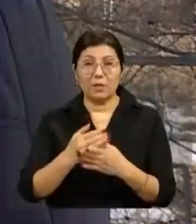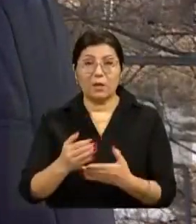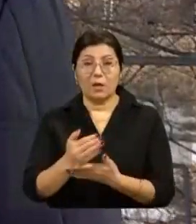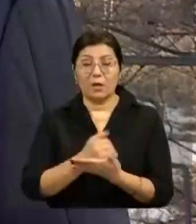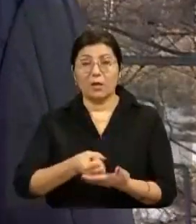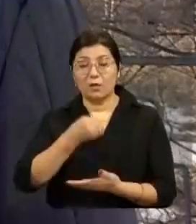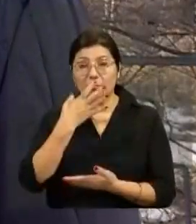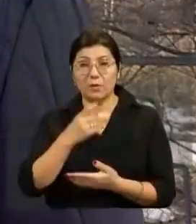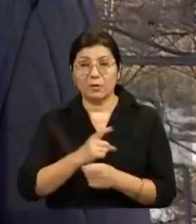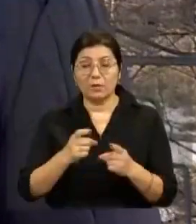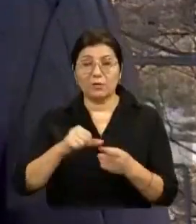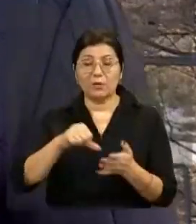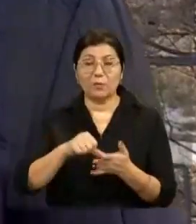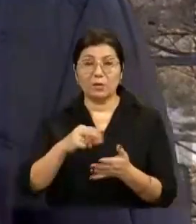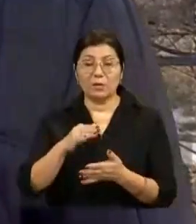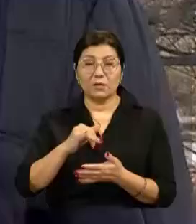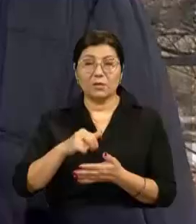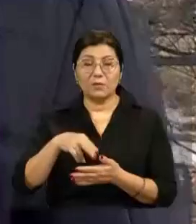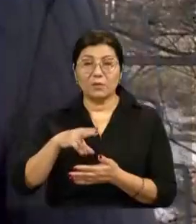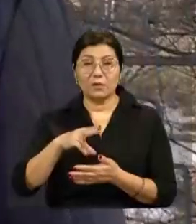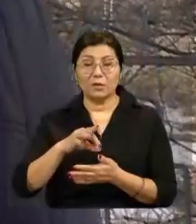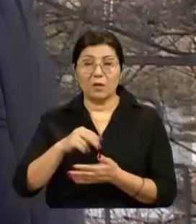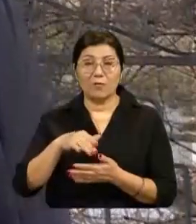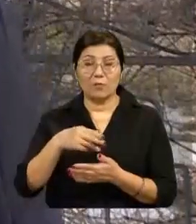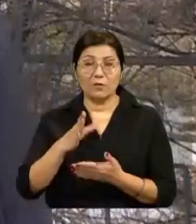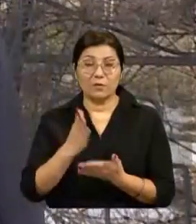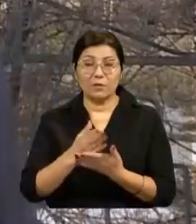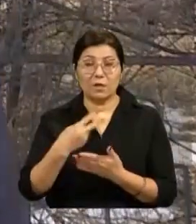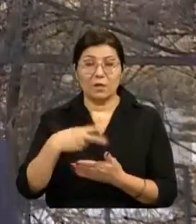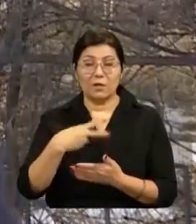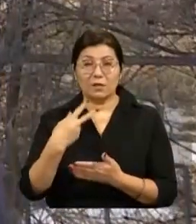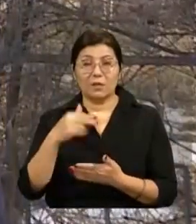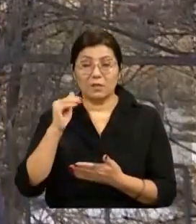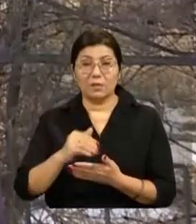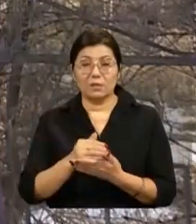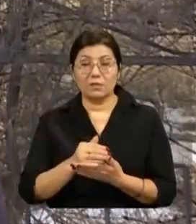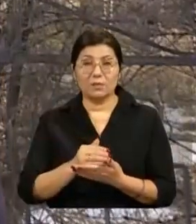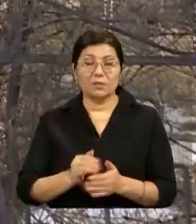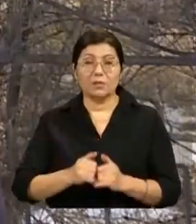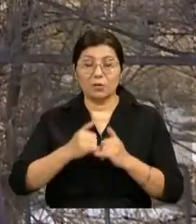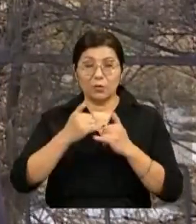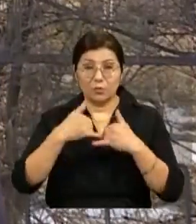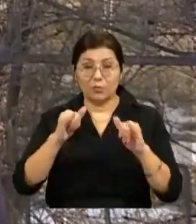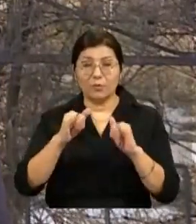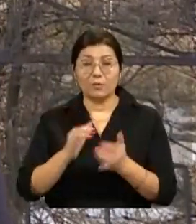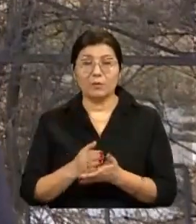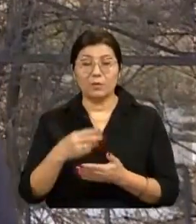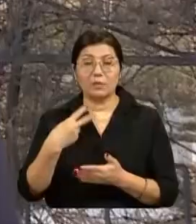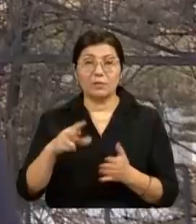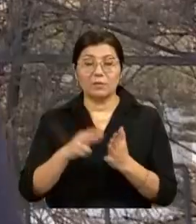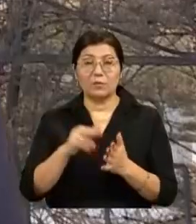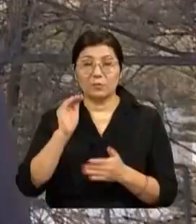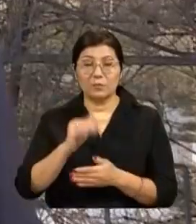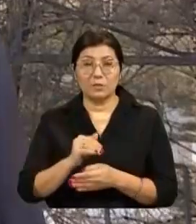хорошая. Что касается животноводства, то по району насчитывается 23 800 голов крупного рогатого скота,